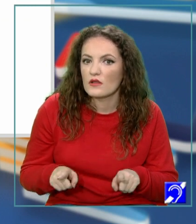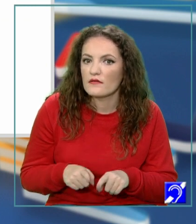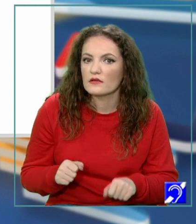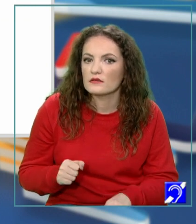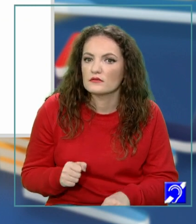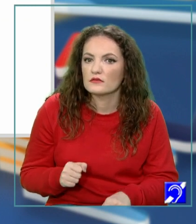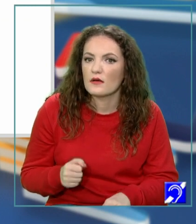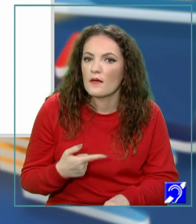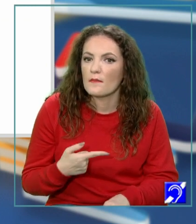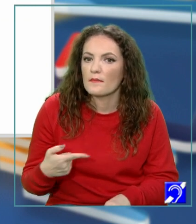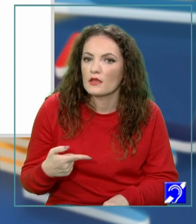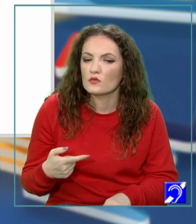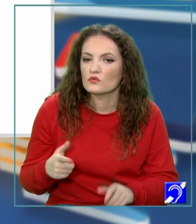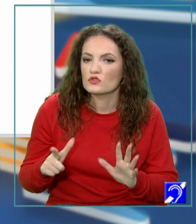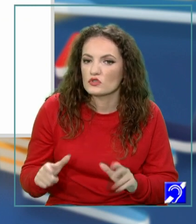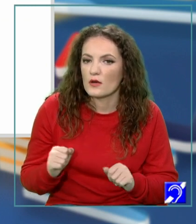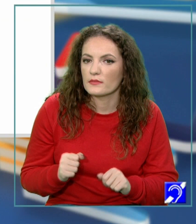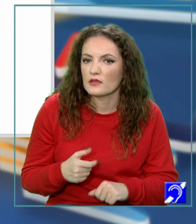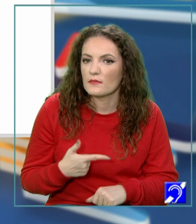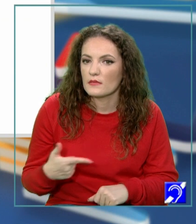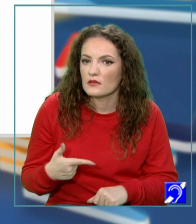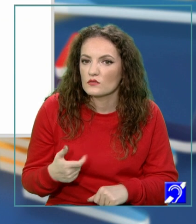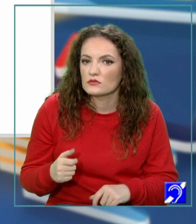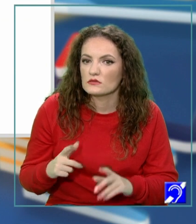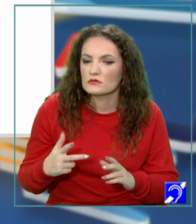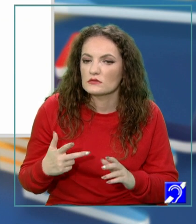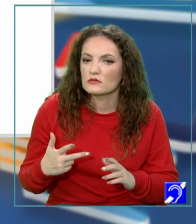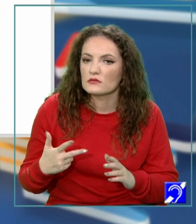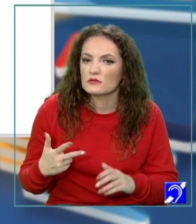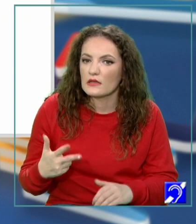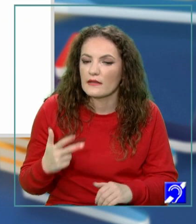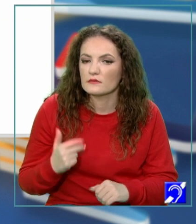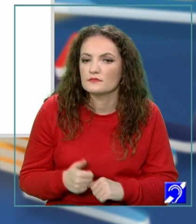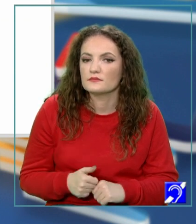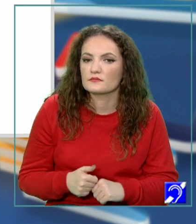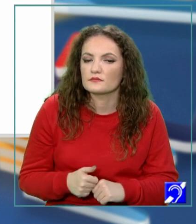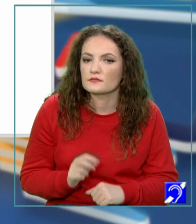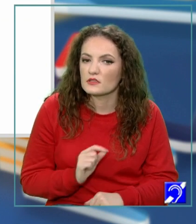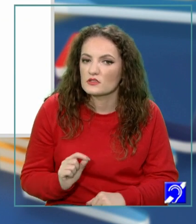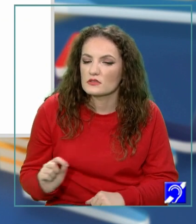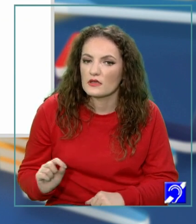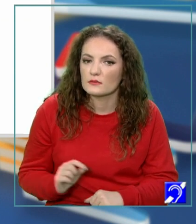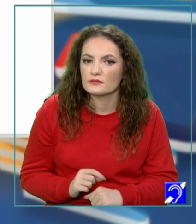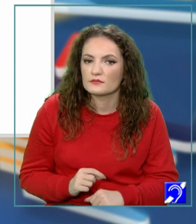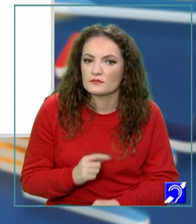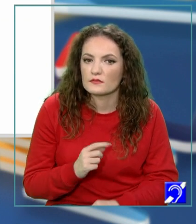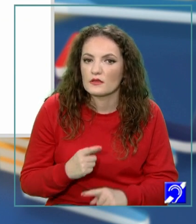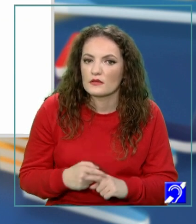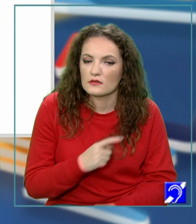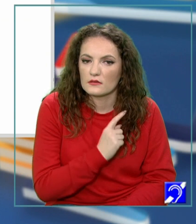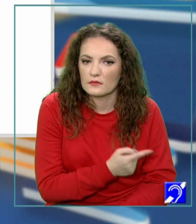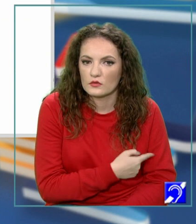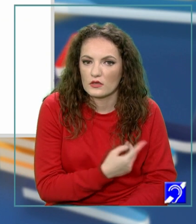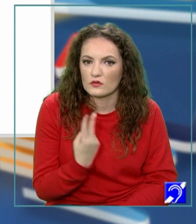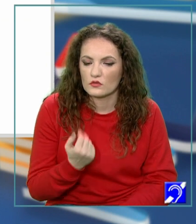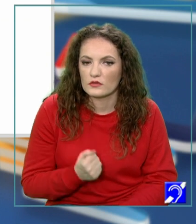fac 21, minus 7 plus minus 3 fac minus 10. Deci înseamnă că voi scrie x pătrat. Voi